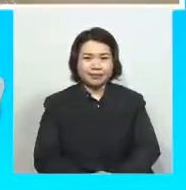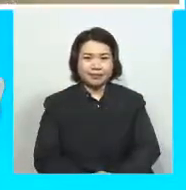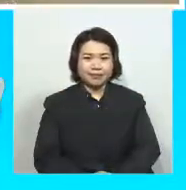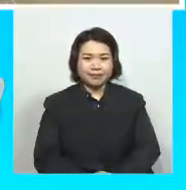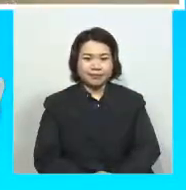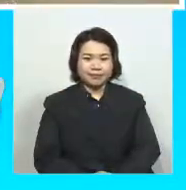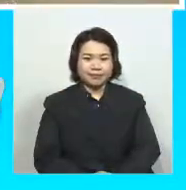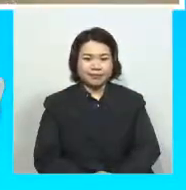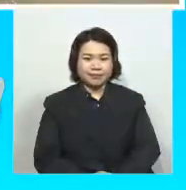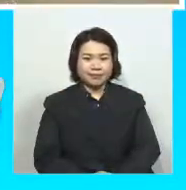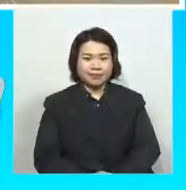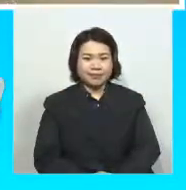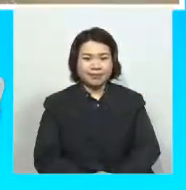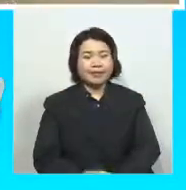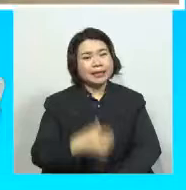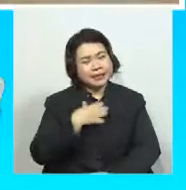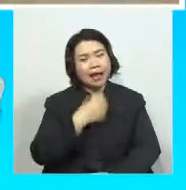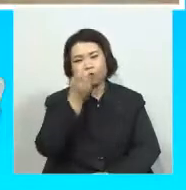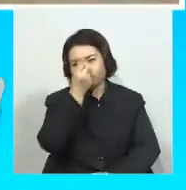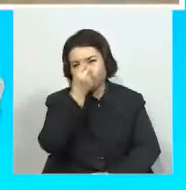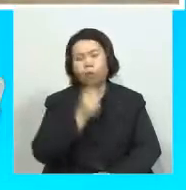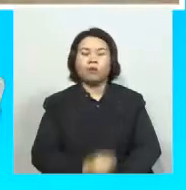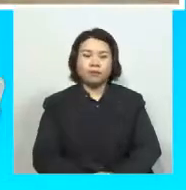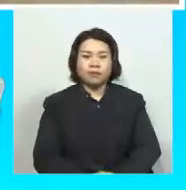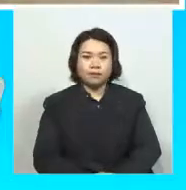ค่ะอยากได้ทดลอง